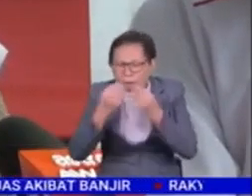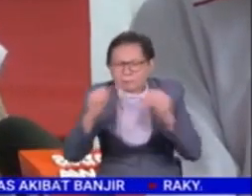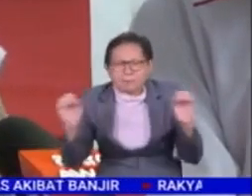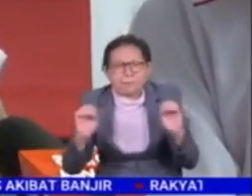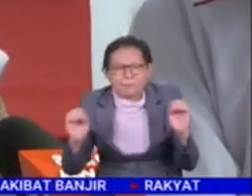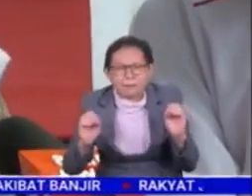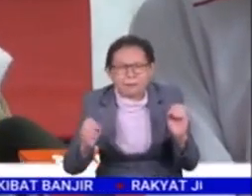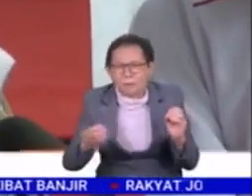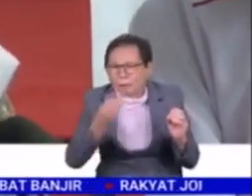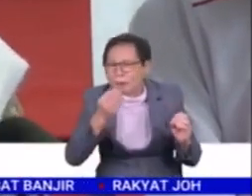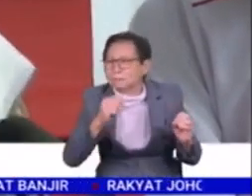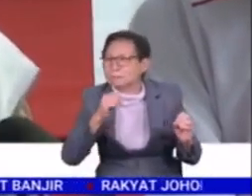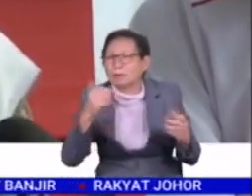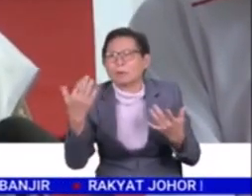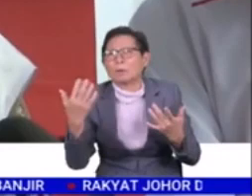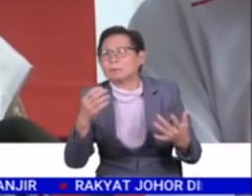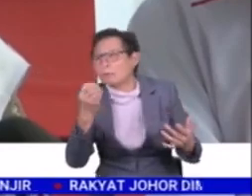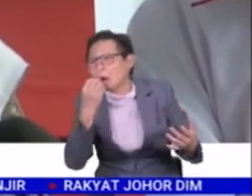ya. Dia tak makan nanti.